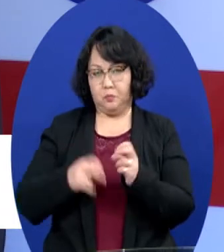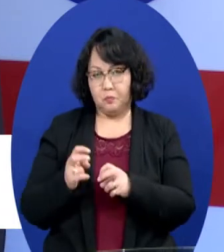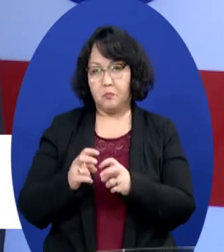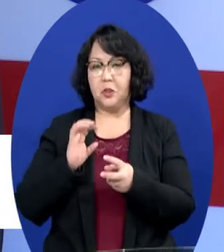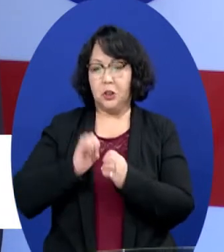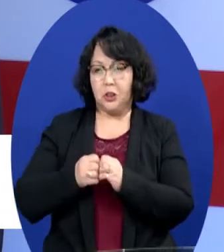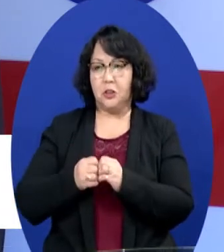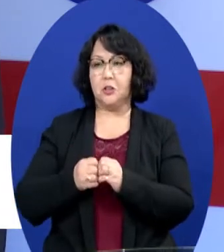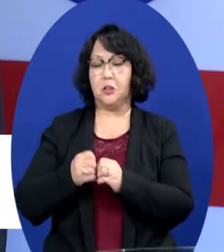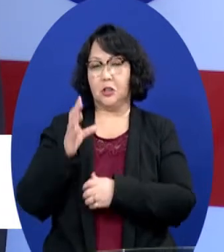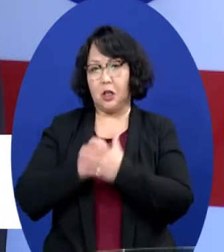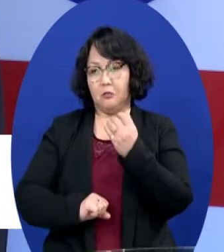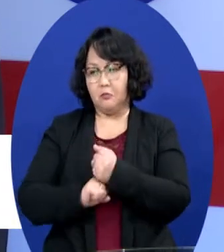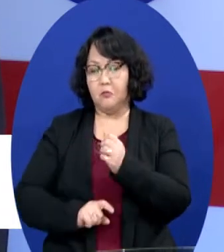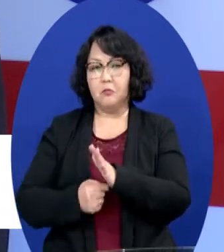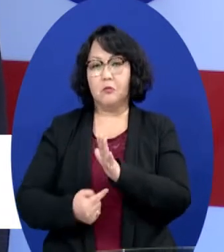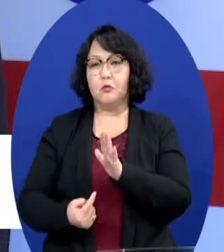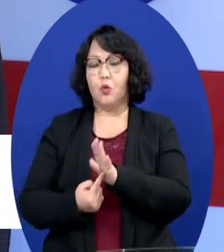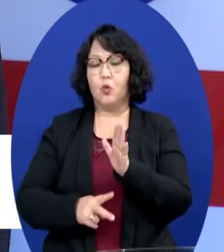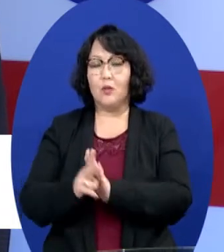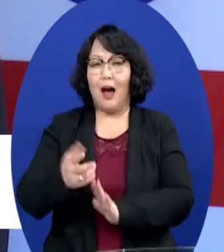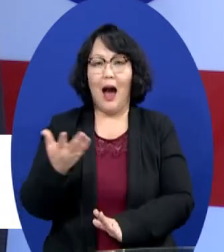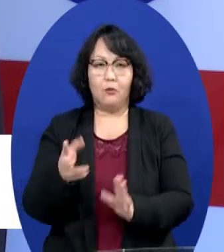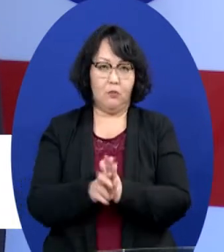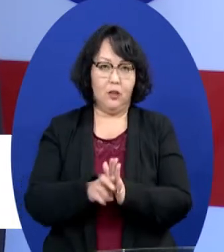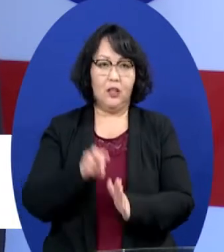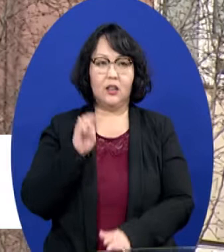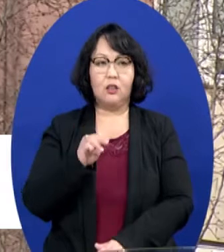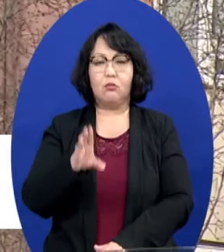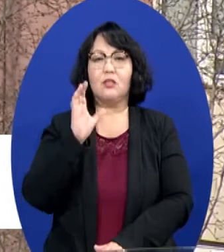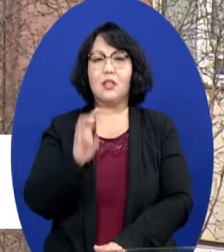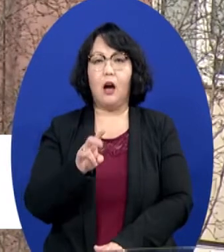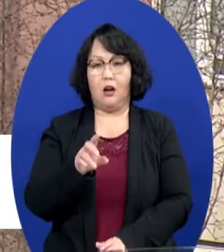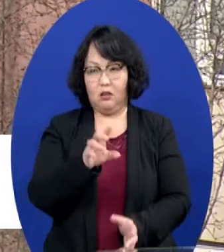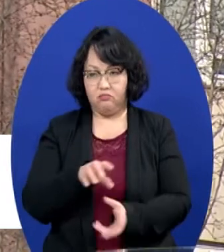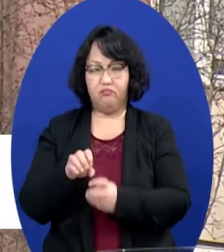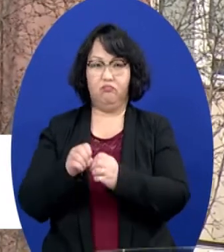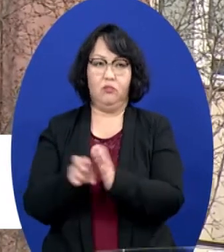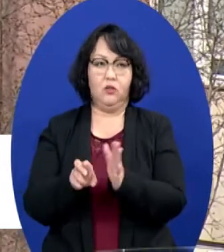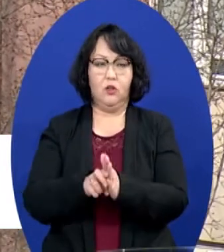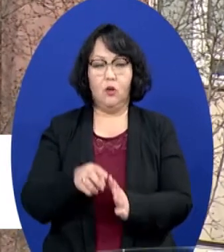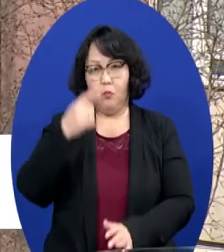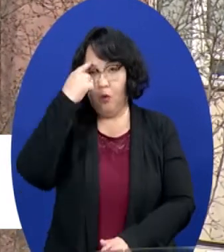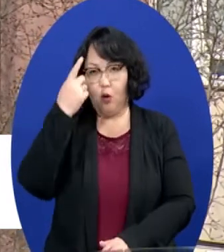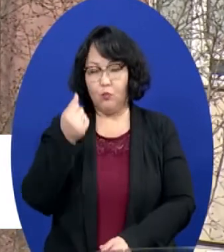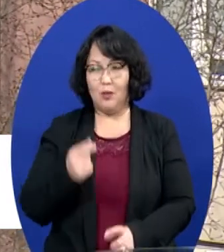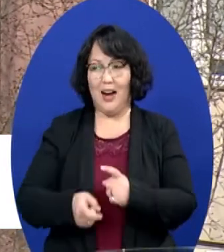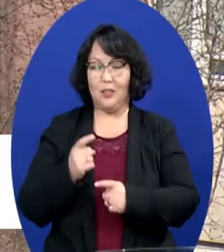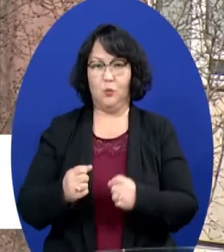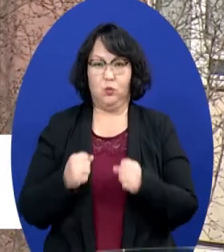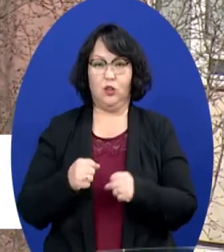барих санхүүжилтийг хаанаас гарах боломж байгаа вэ гэхээр тэтгэврийн сан багтдаг. Төгөргийн ханшийг тогтвортой дархлаатай болгохын